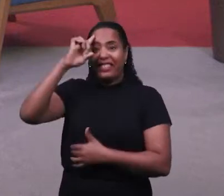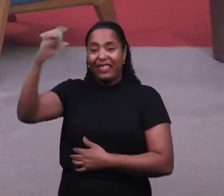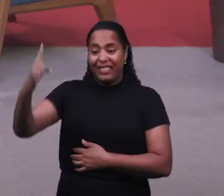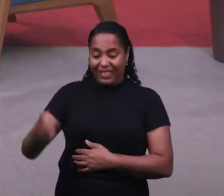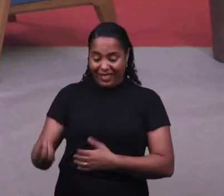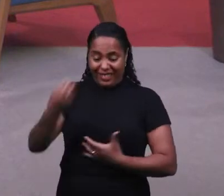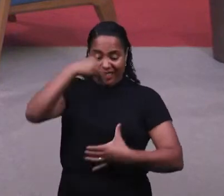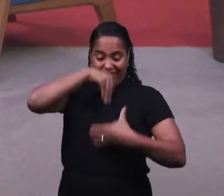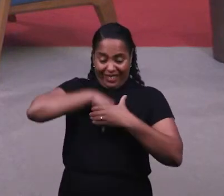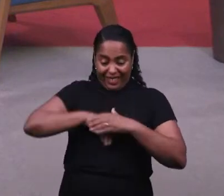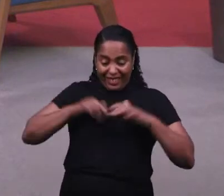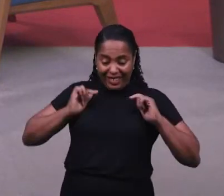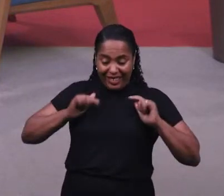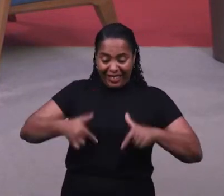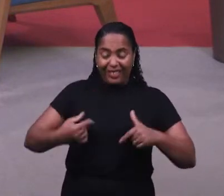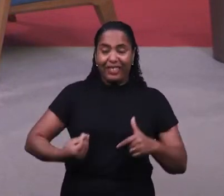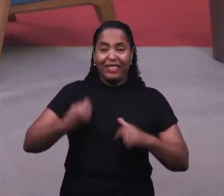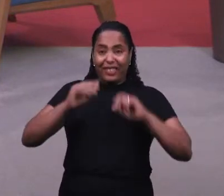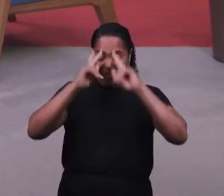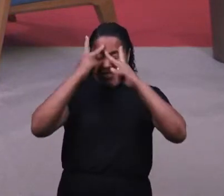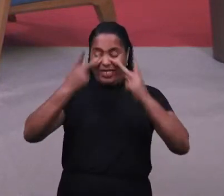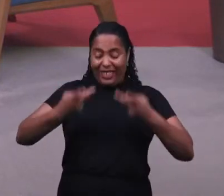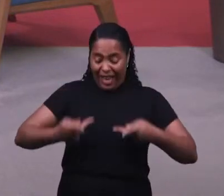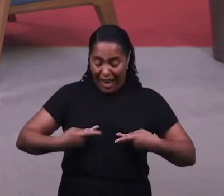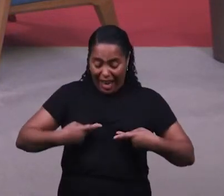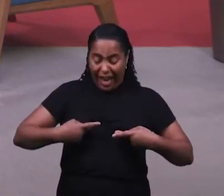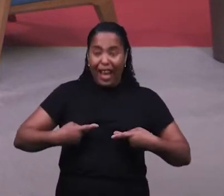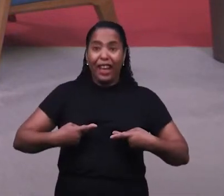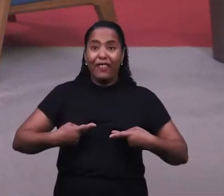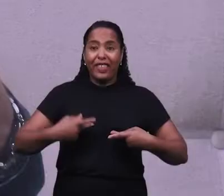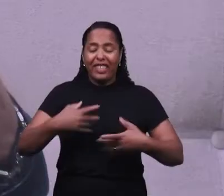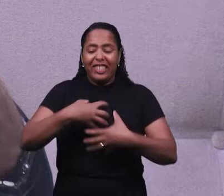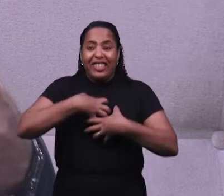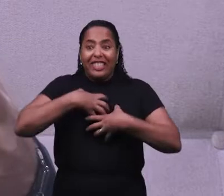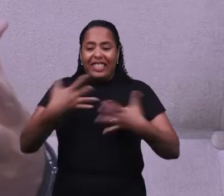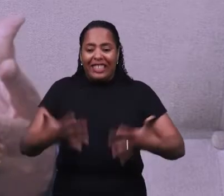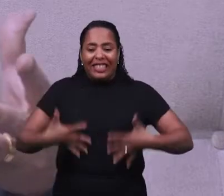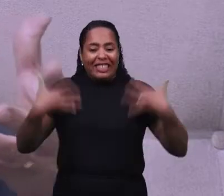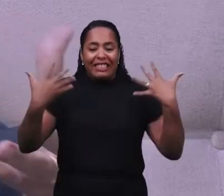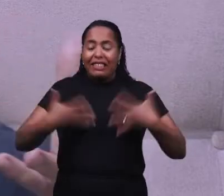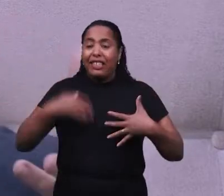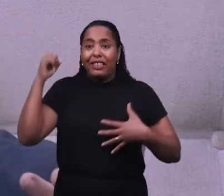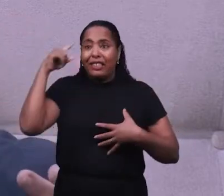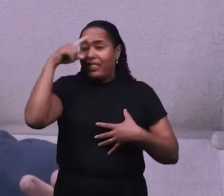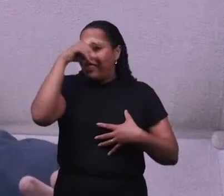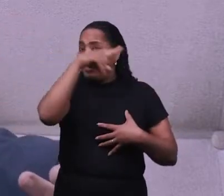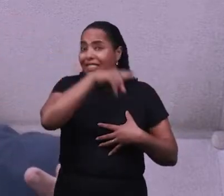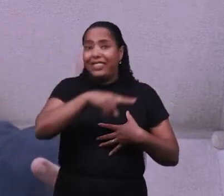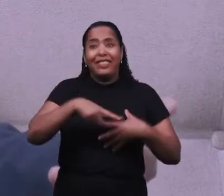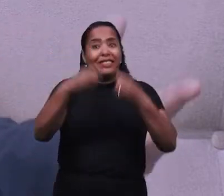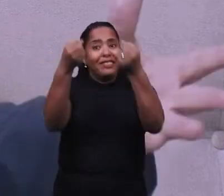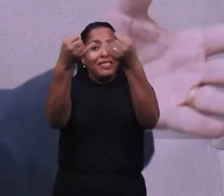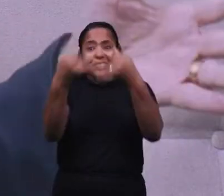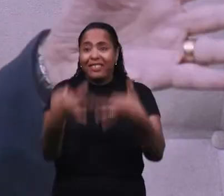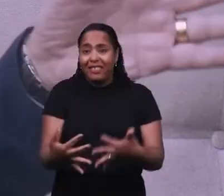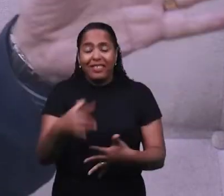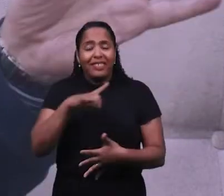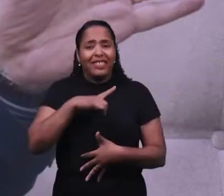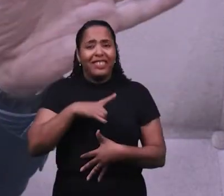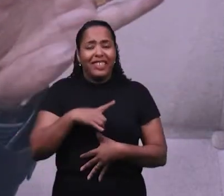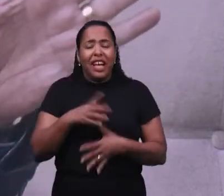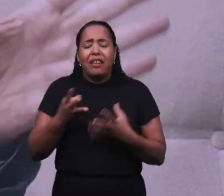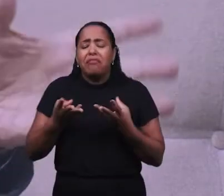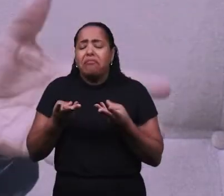présence de Dieu dans la vie de l'homme, elle apporte une jouissance C'est difficile d'expliquer, n'est-ce pas?